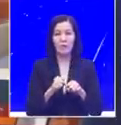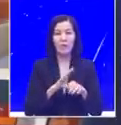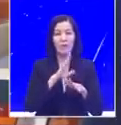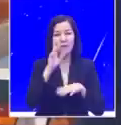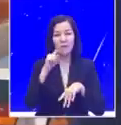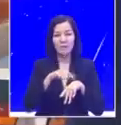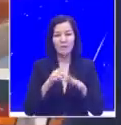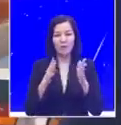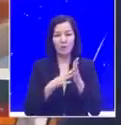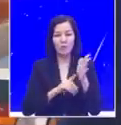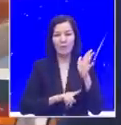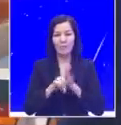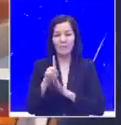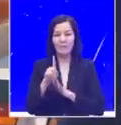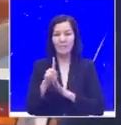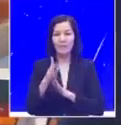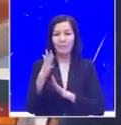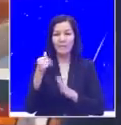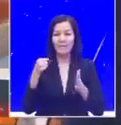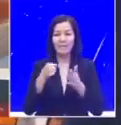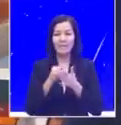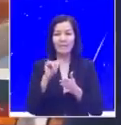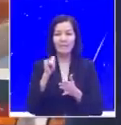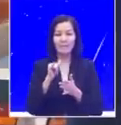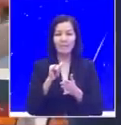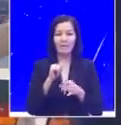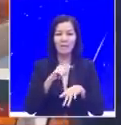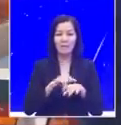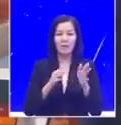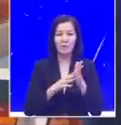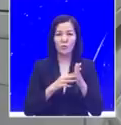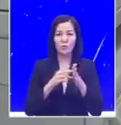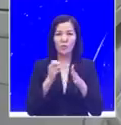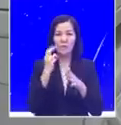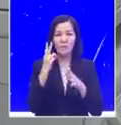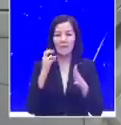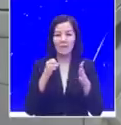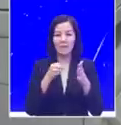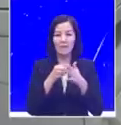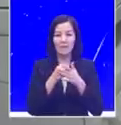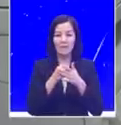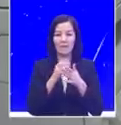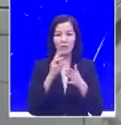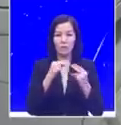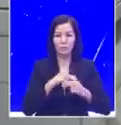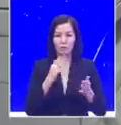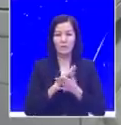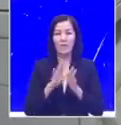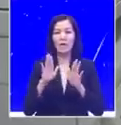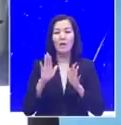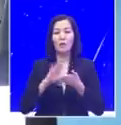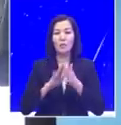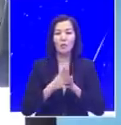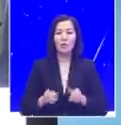қызмет жасайды және сенбі күні сағат 9-дан 2-ге дейін жұмыс жасайды. Жалпы мамандар еліміздегі төтенше жағдайға